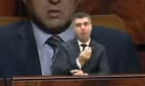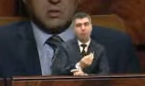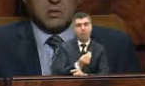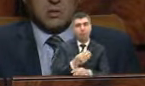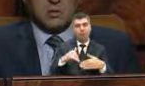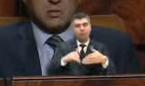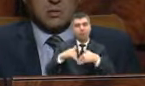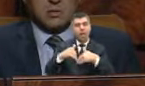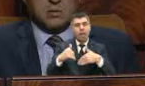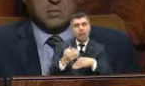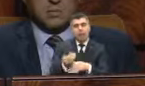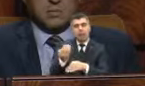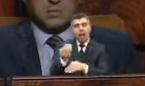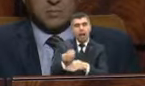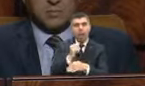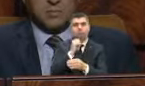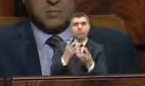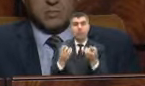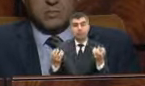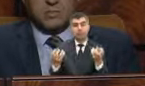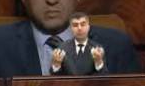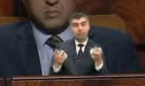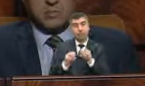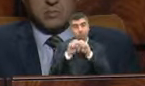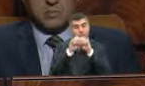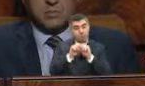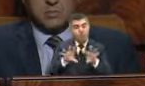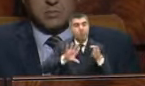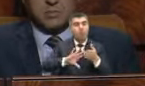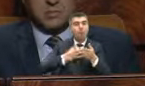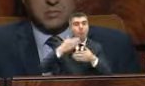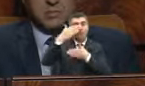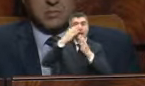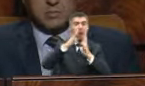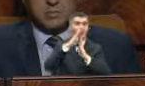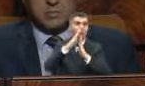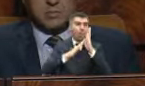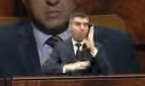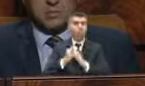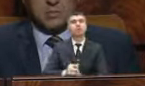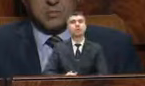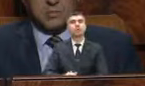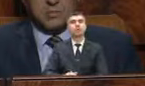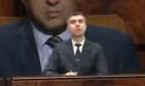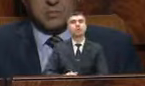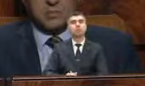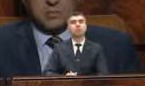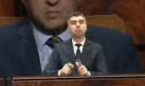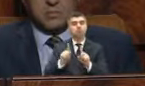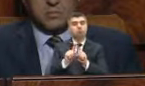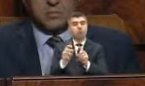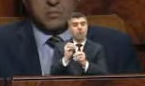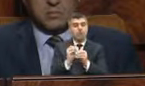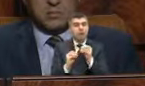الخطيرة وانتشرت بشكل مثير للجدل في مختلف أرجاء البلاد، ومن المرجح أن تنمو أعدادهم